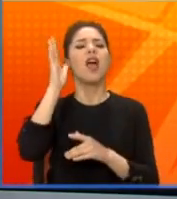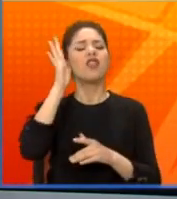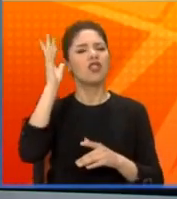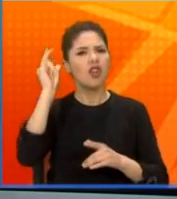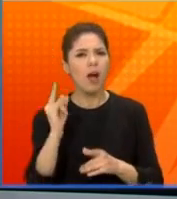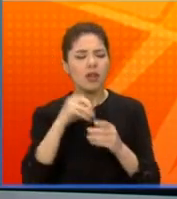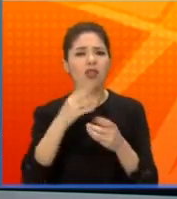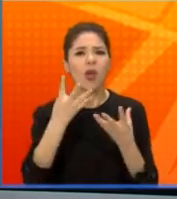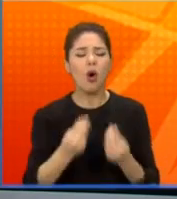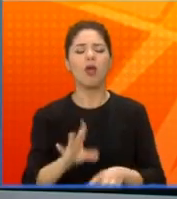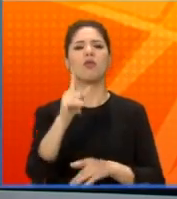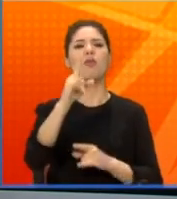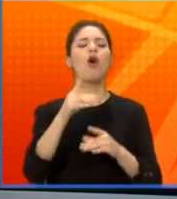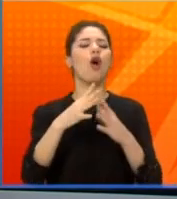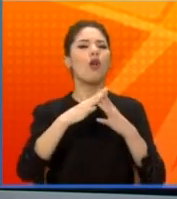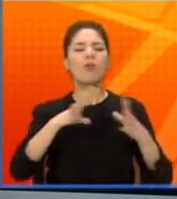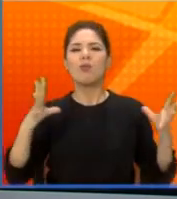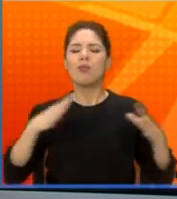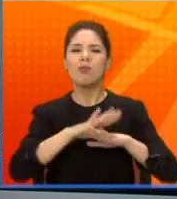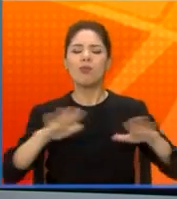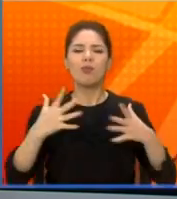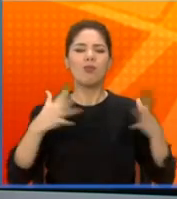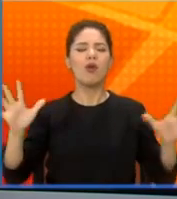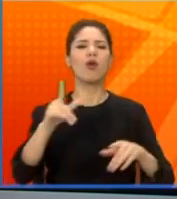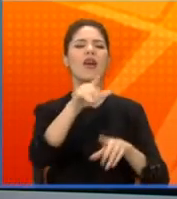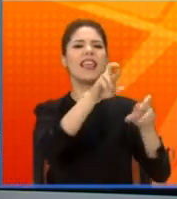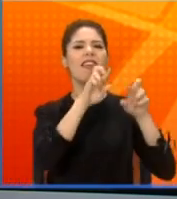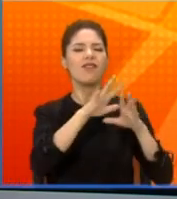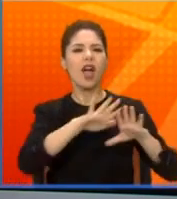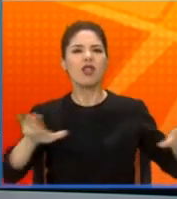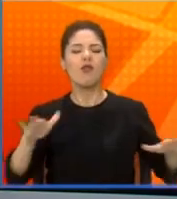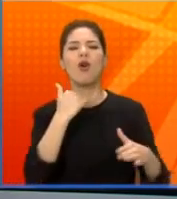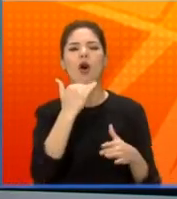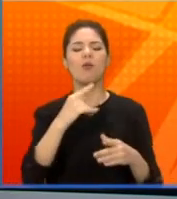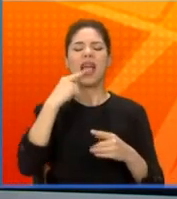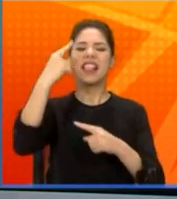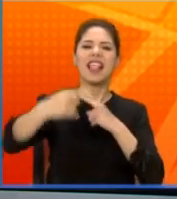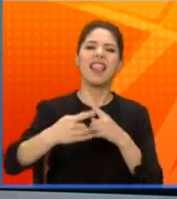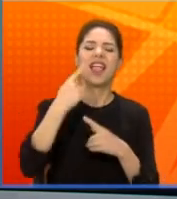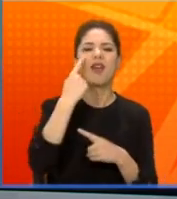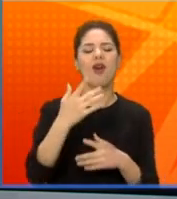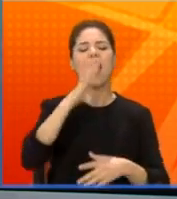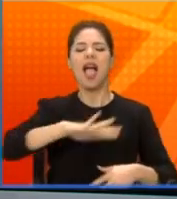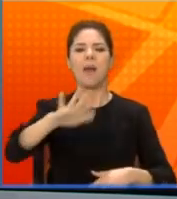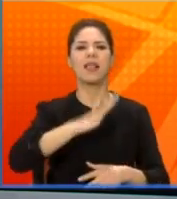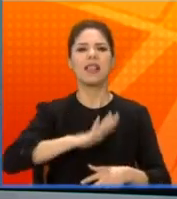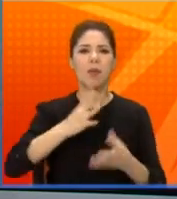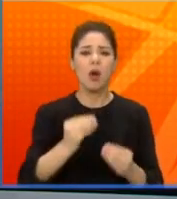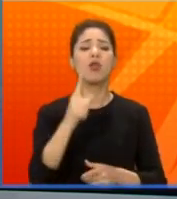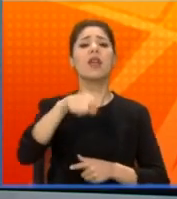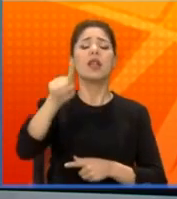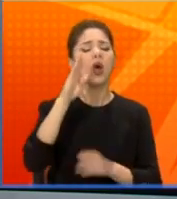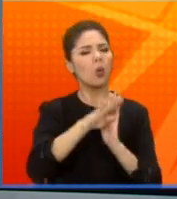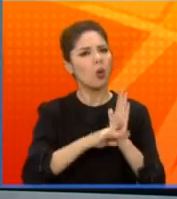toplu iftar sofraları için gelecek yılın Ramazan'ına kadar sabretmek gerekecek. Biz kurallara uydukça, rehavete